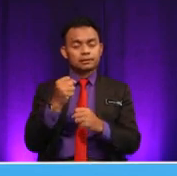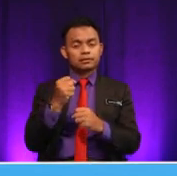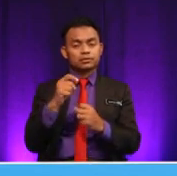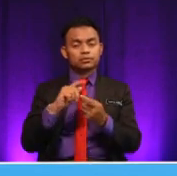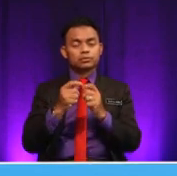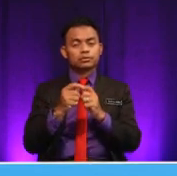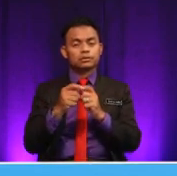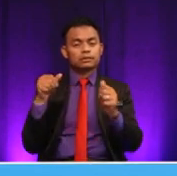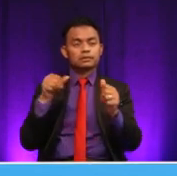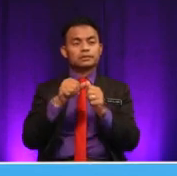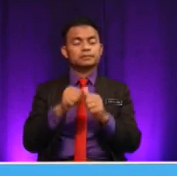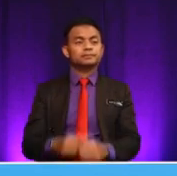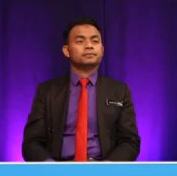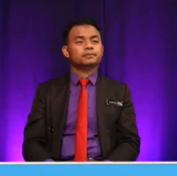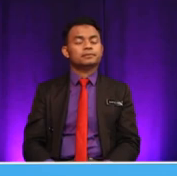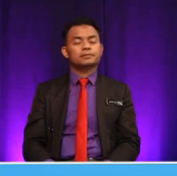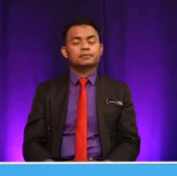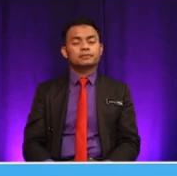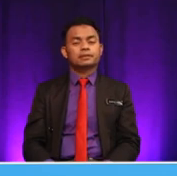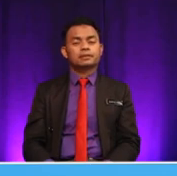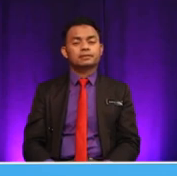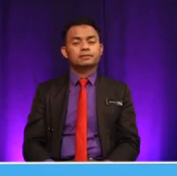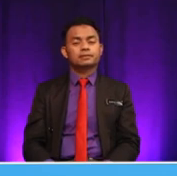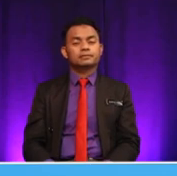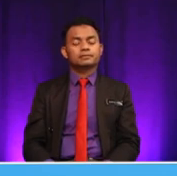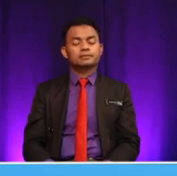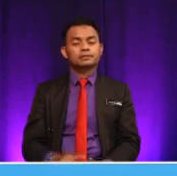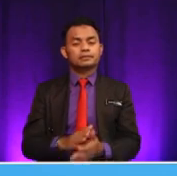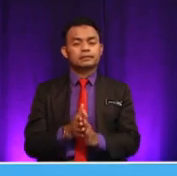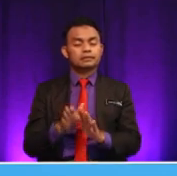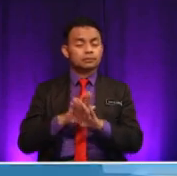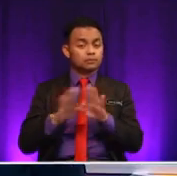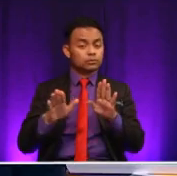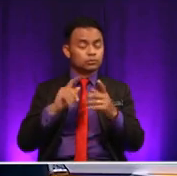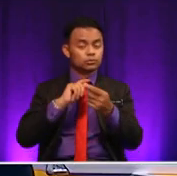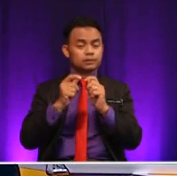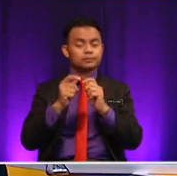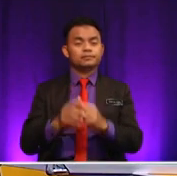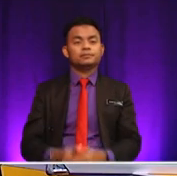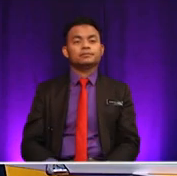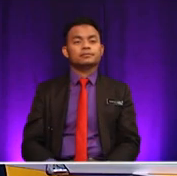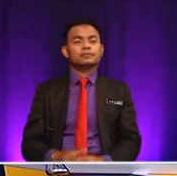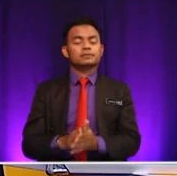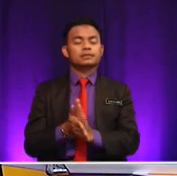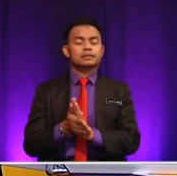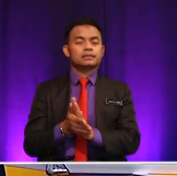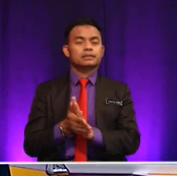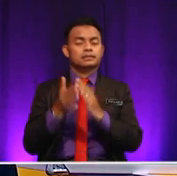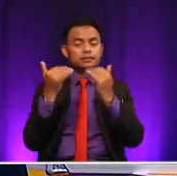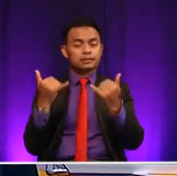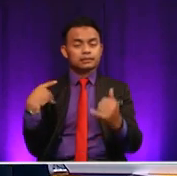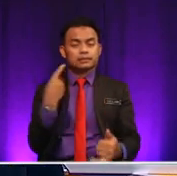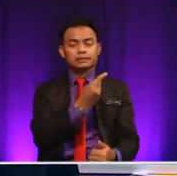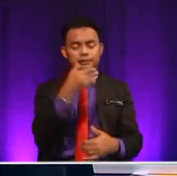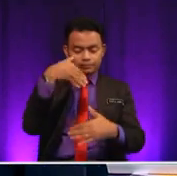jadi jangan itu kah komponen ketangkasan dan kelajuan tadi Oke jadi Nisa kita akan pergi kepada